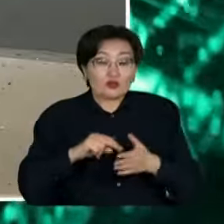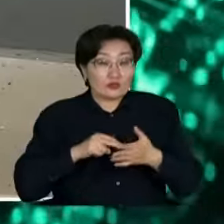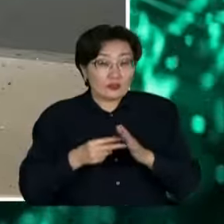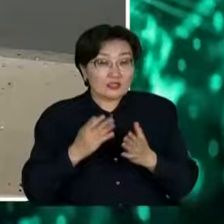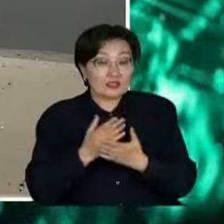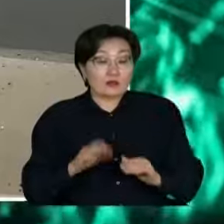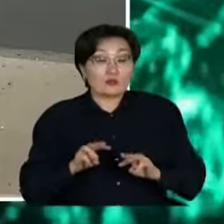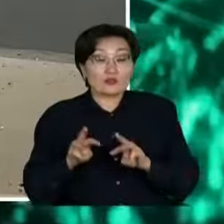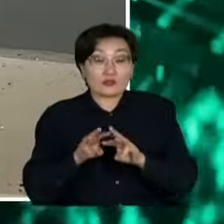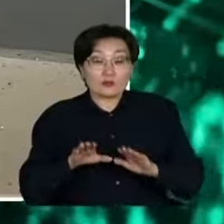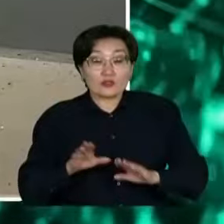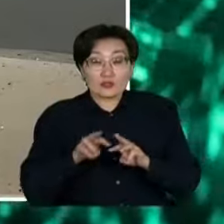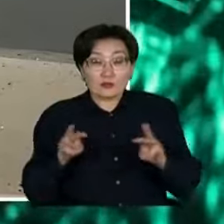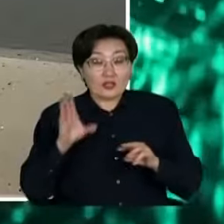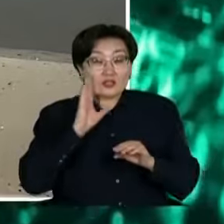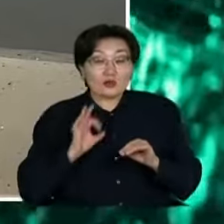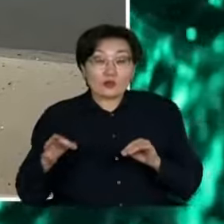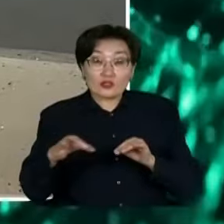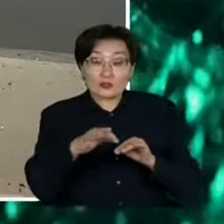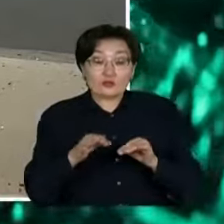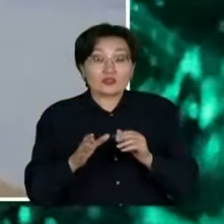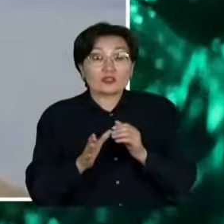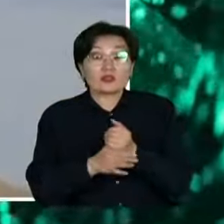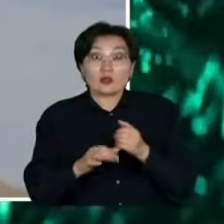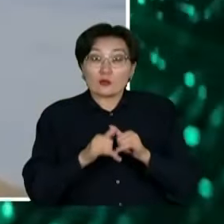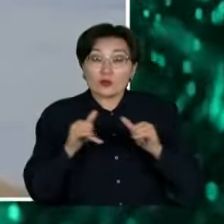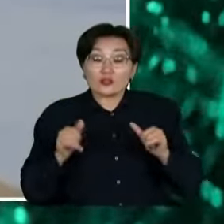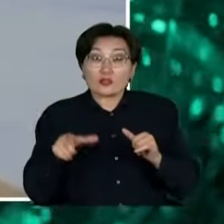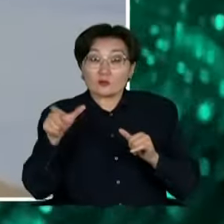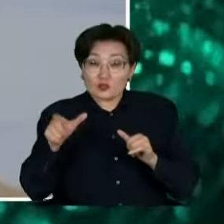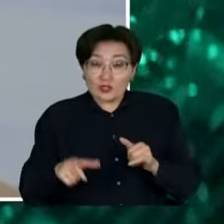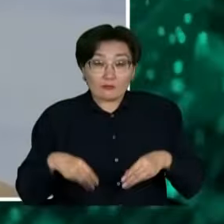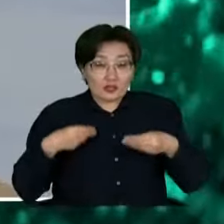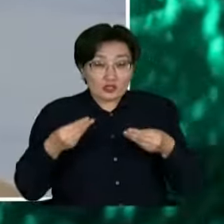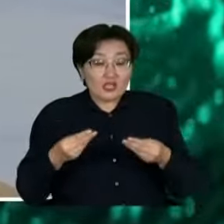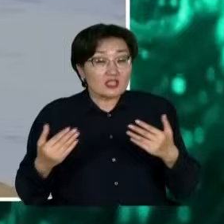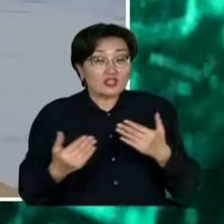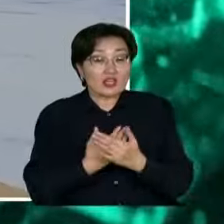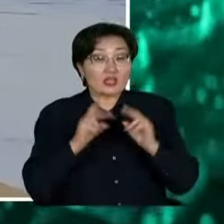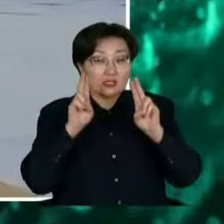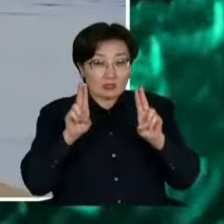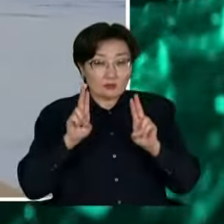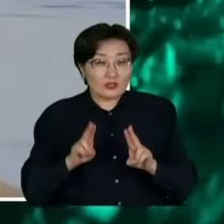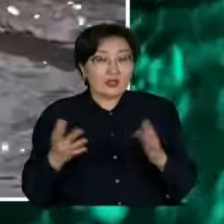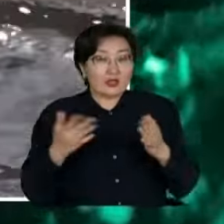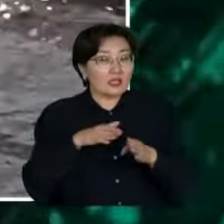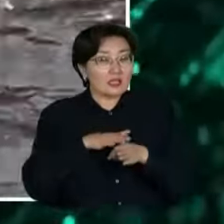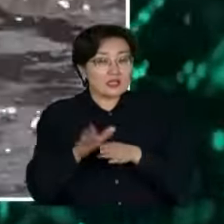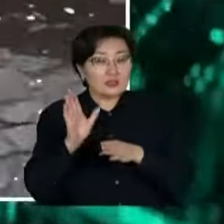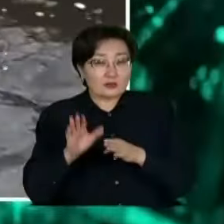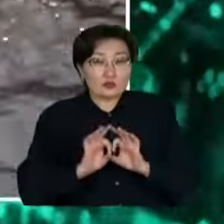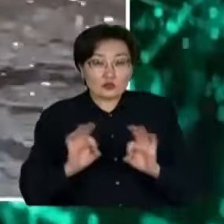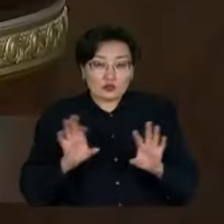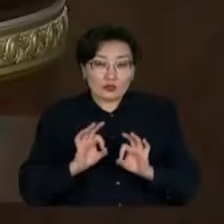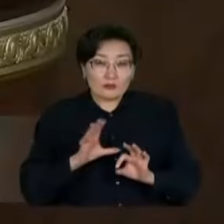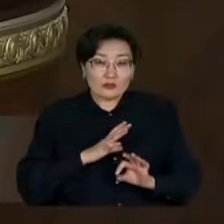Сондай-ақ вице-министр су айдындарын балық өсірушілерге берудің жаңа тәртібі қалай іске асатынын да